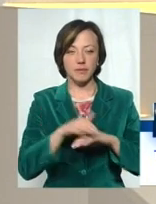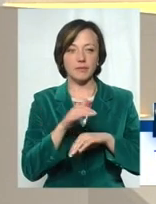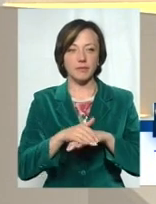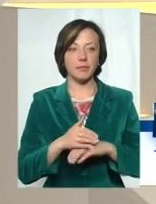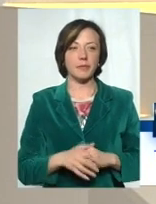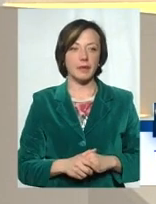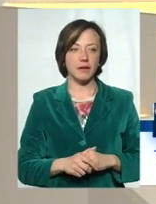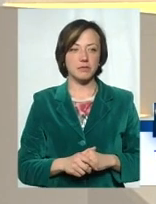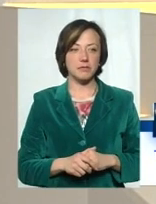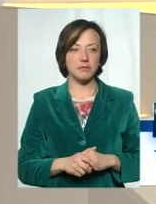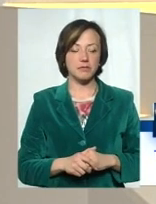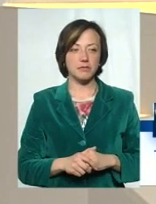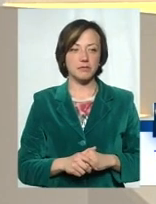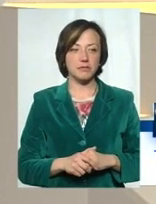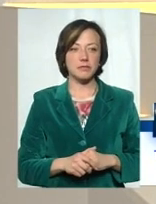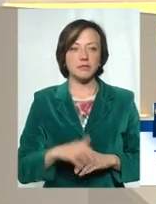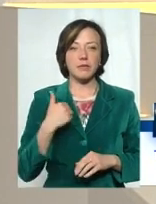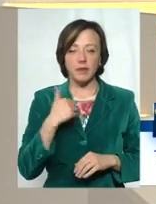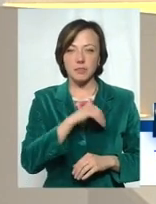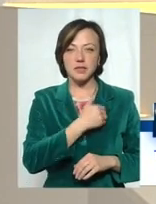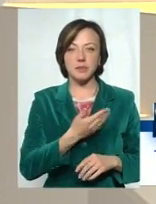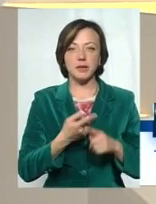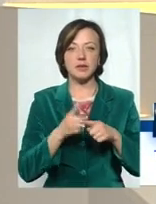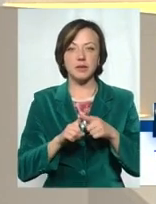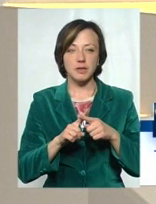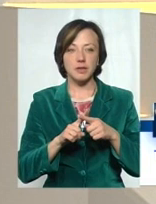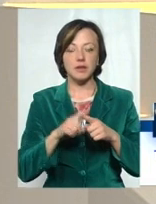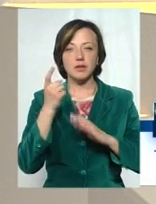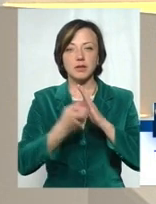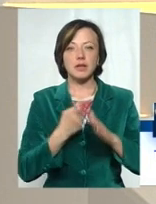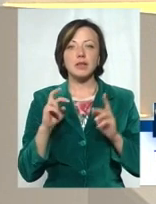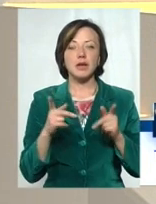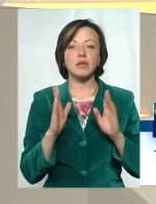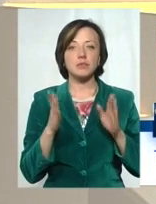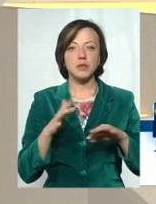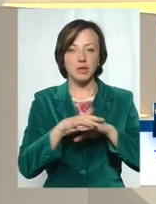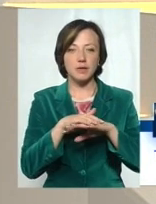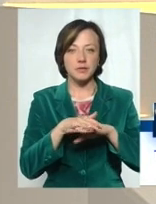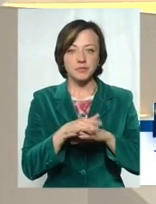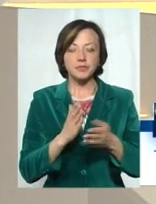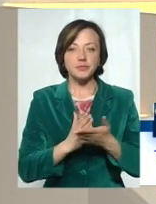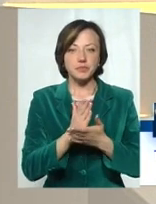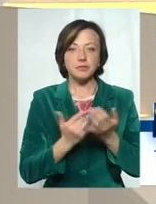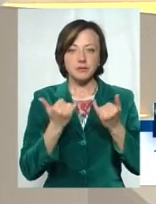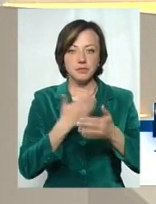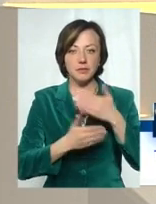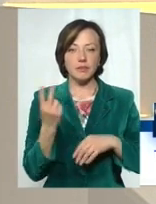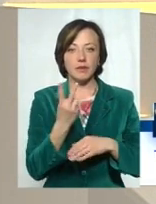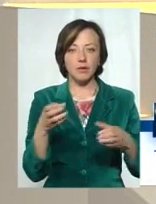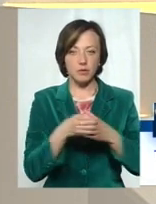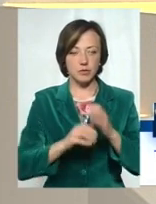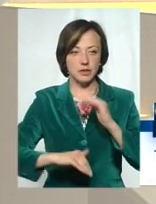Доброго дня. Добрий вечір. Я хотіла б знати, як буде нарахуватися стаж для інвалідів другої